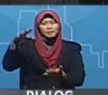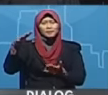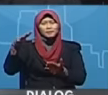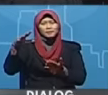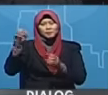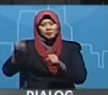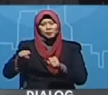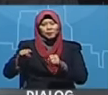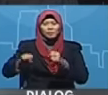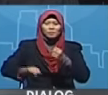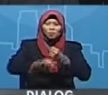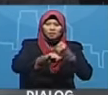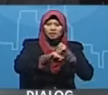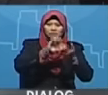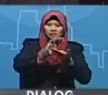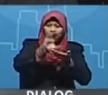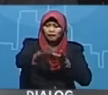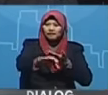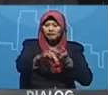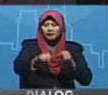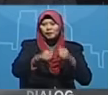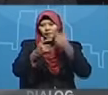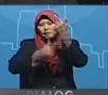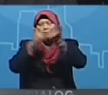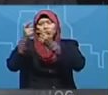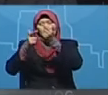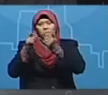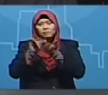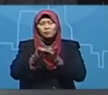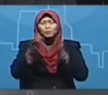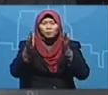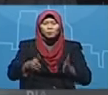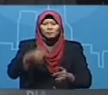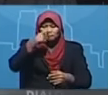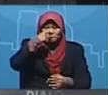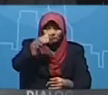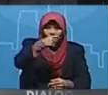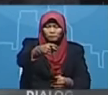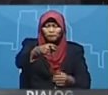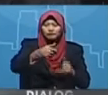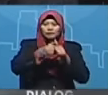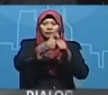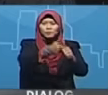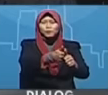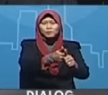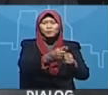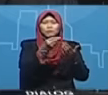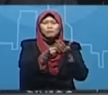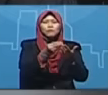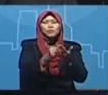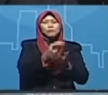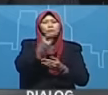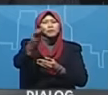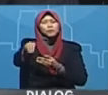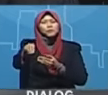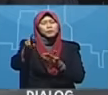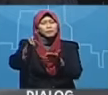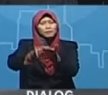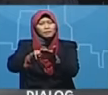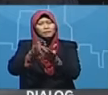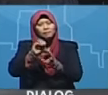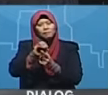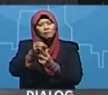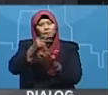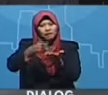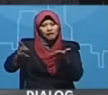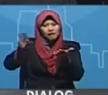hati untuk membawa dan sebagainya. Jadi mereka yang mudah percaya mereka akan terikut-ikut dan memasukkan duit atau membuat bayaran dan